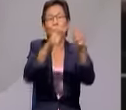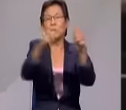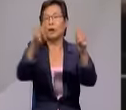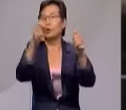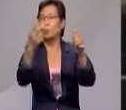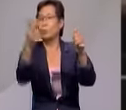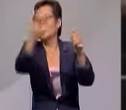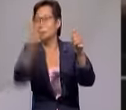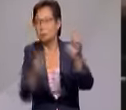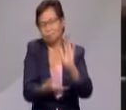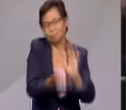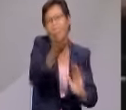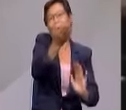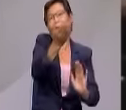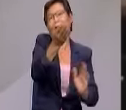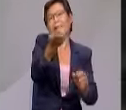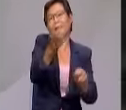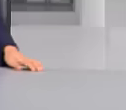12%.